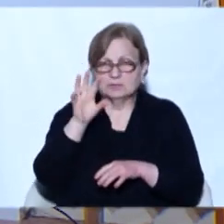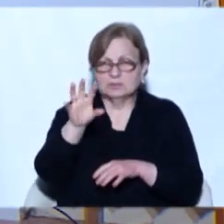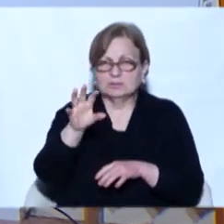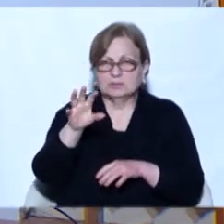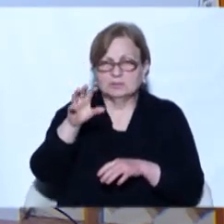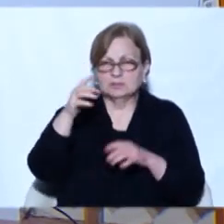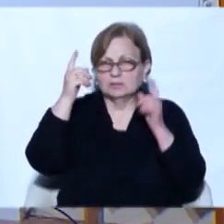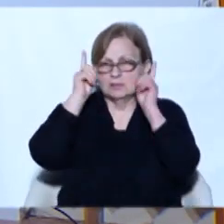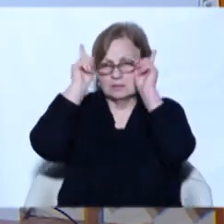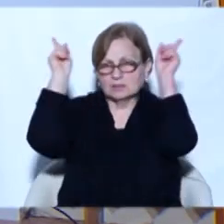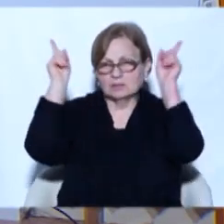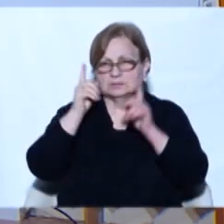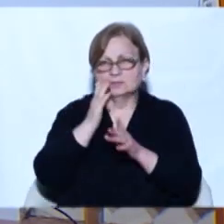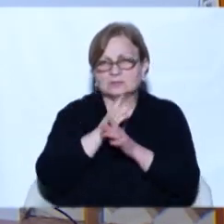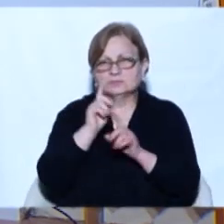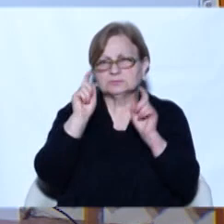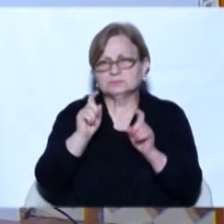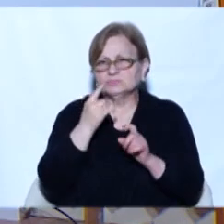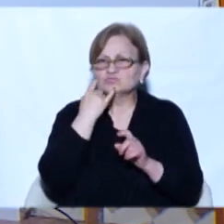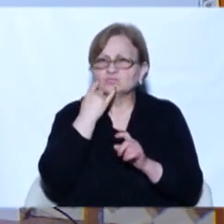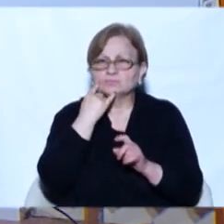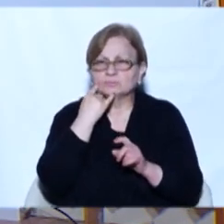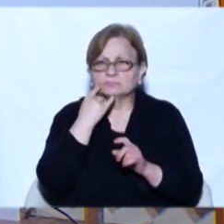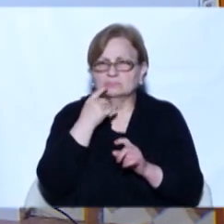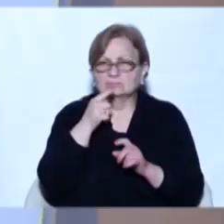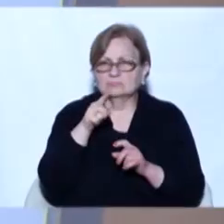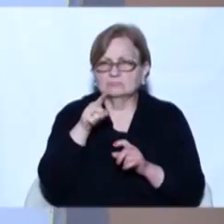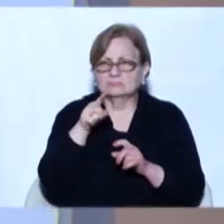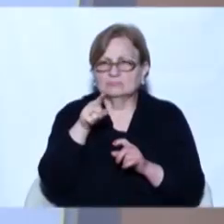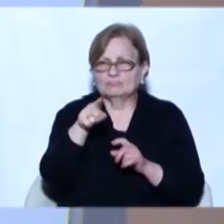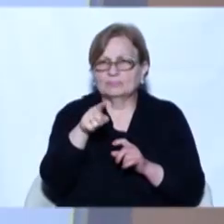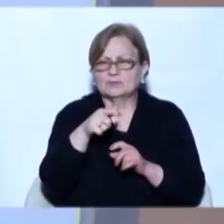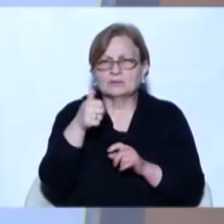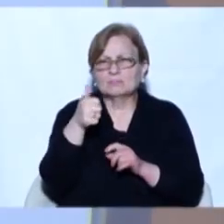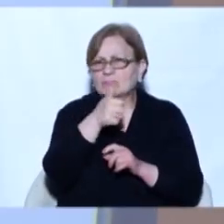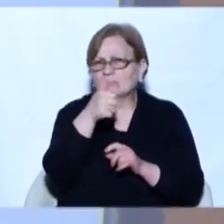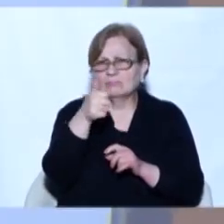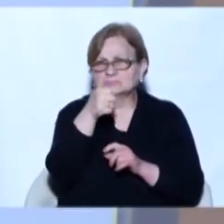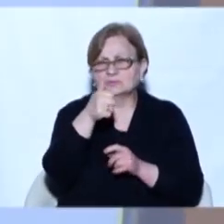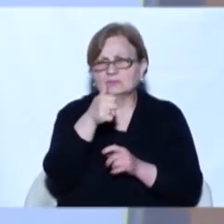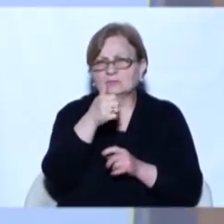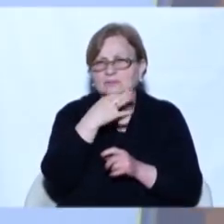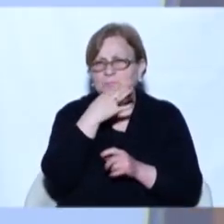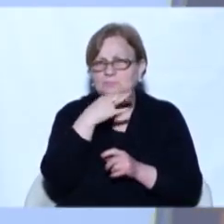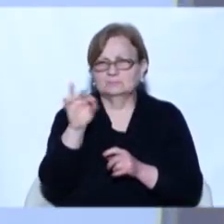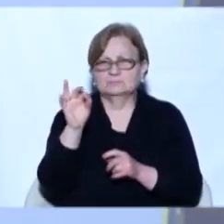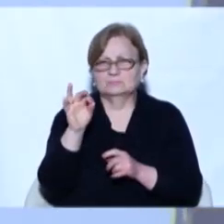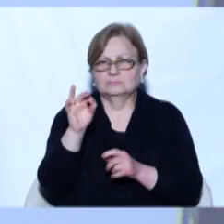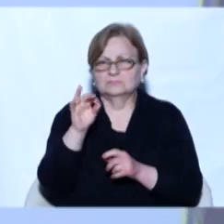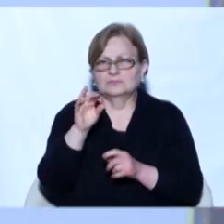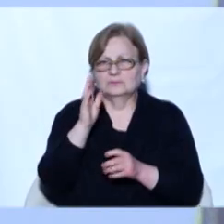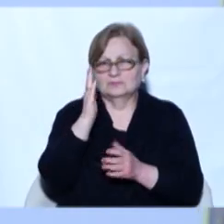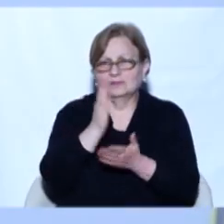რქაზეც ჩამოსკუპებული არის ჩიტი. ეს ერთ-ერთი მთავარი და ყველაზე ლამაზი